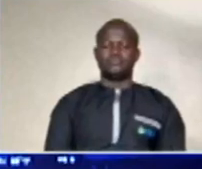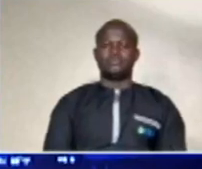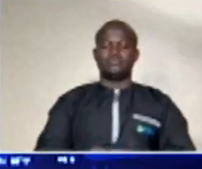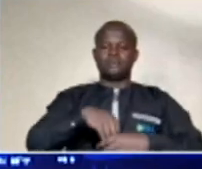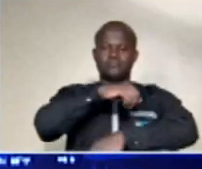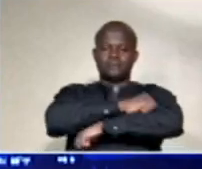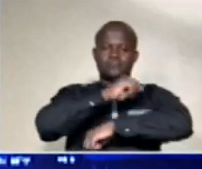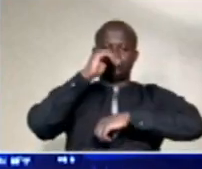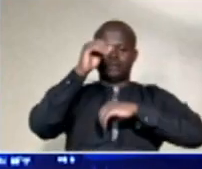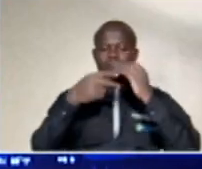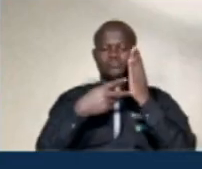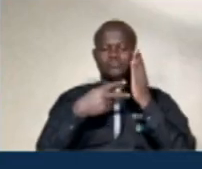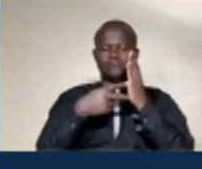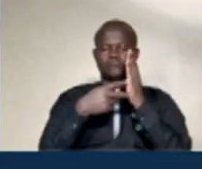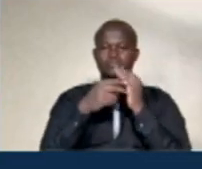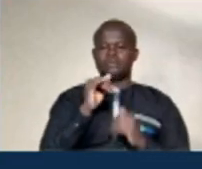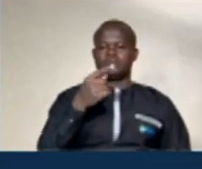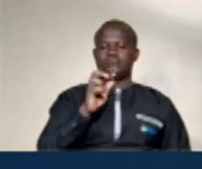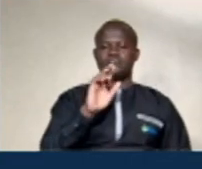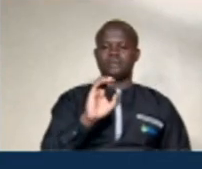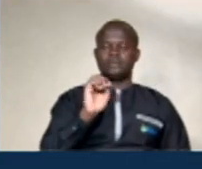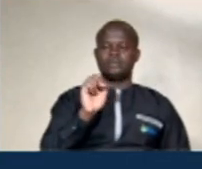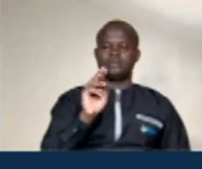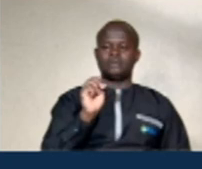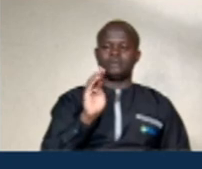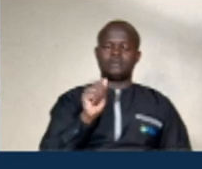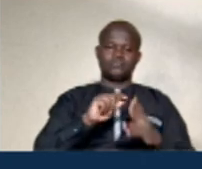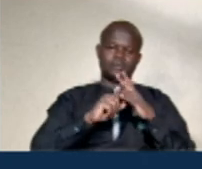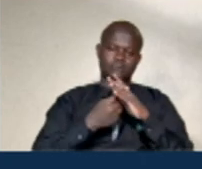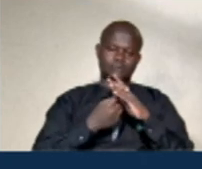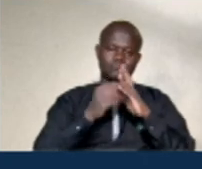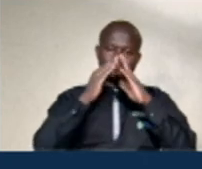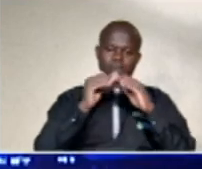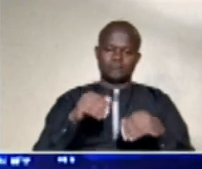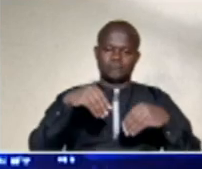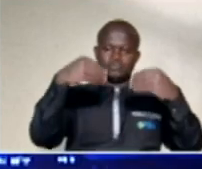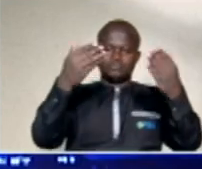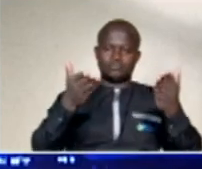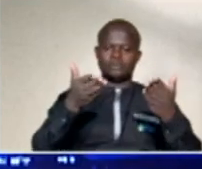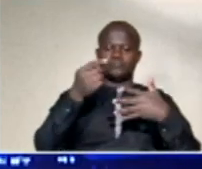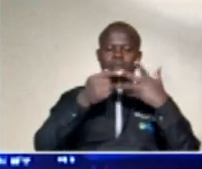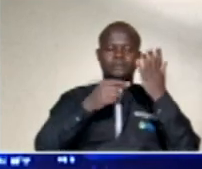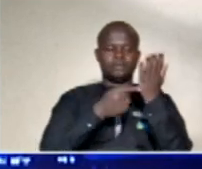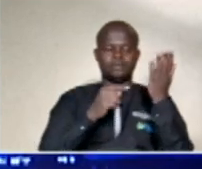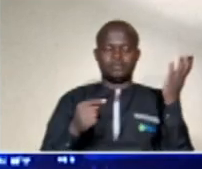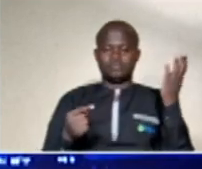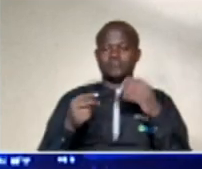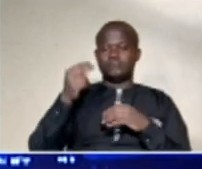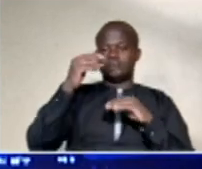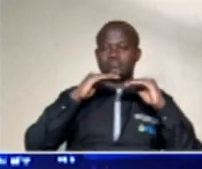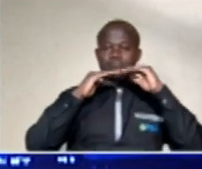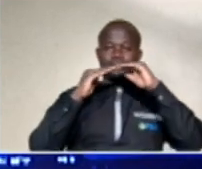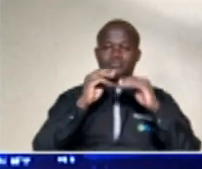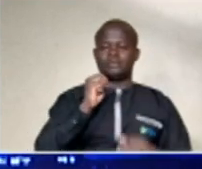Mu ishuri rikuru ry'imyuga n'ubumenyingiro rya IPRC Tumba hatashywe inyubako izagitangirwamo amasomo y'ikoranabuhanga rihanitse